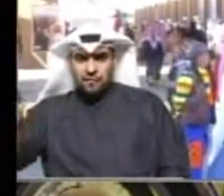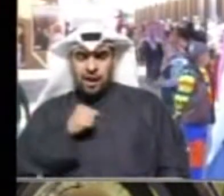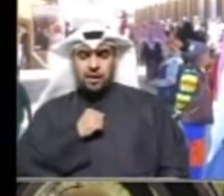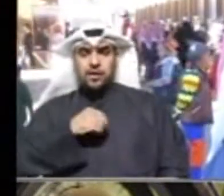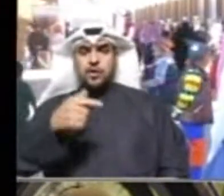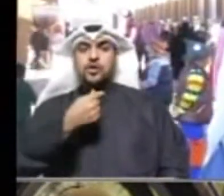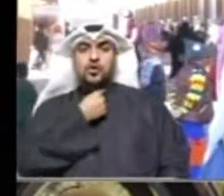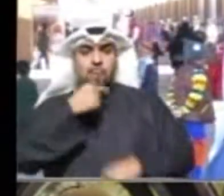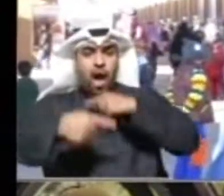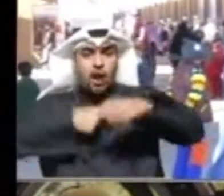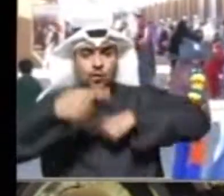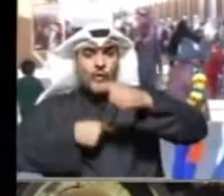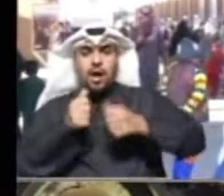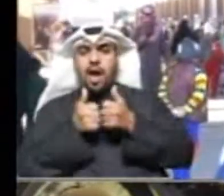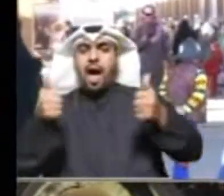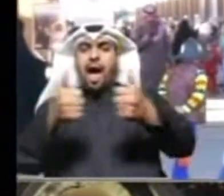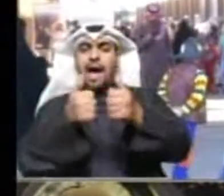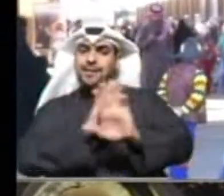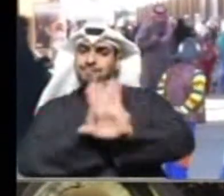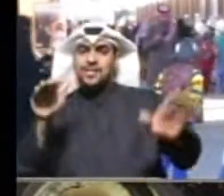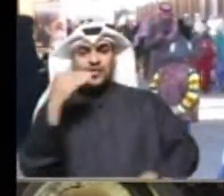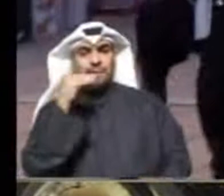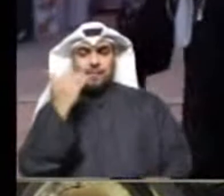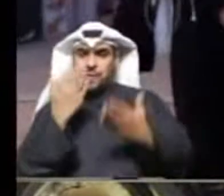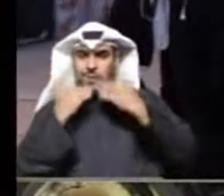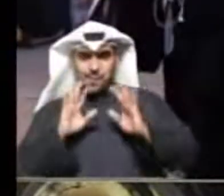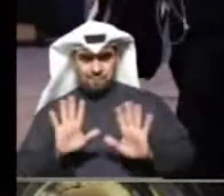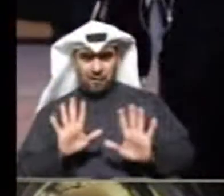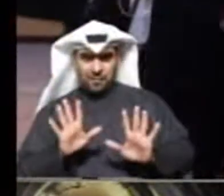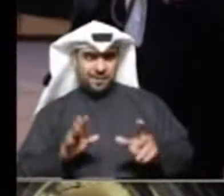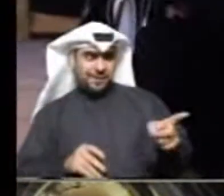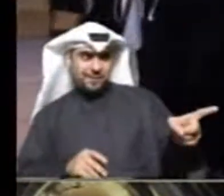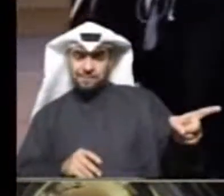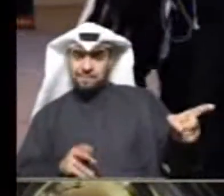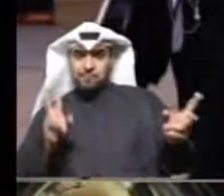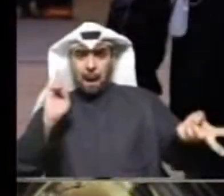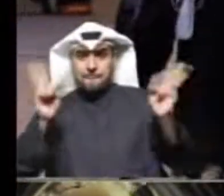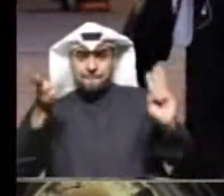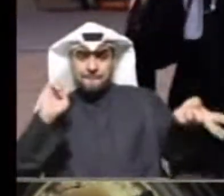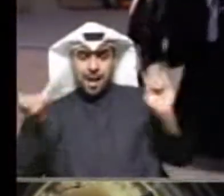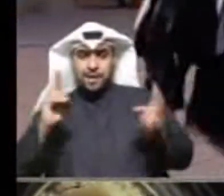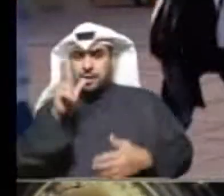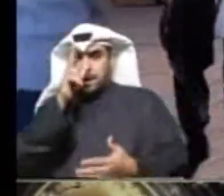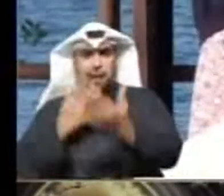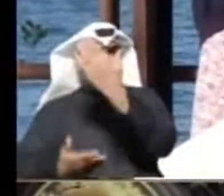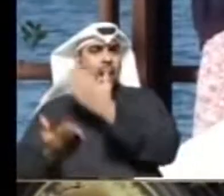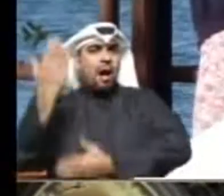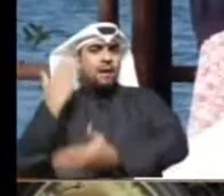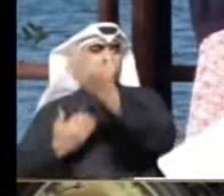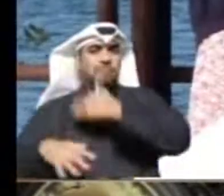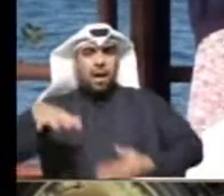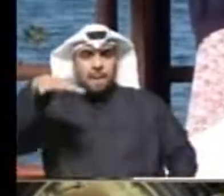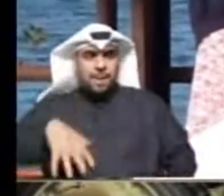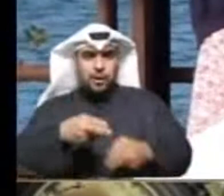عوائل، في كثافة كبيرة من العوائل تجي أيام هذه. مهرجان الموروث الشعبي وقريته التراثية أصبح